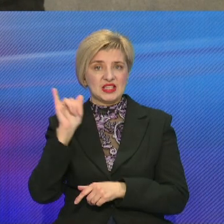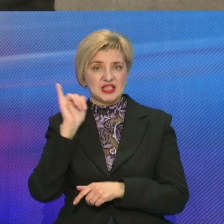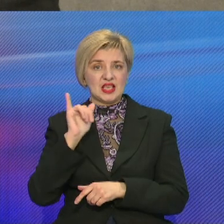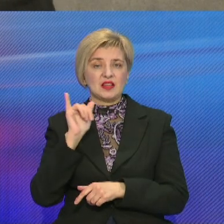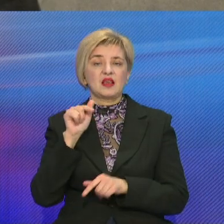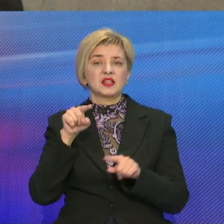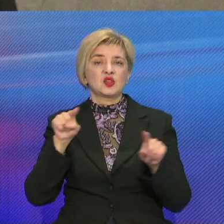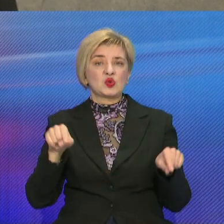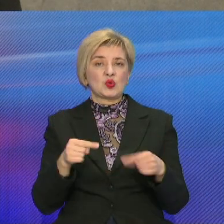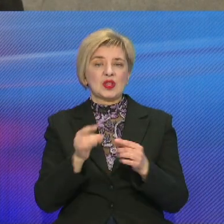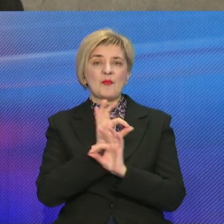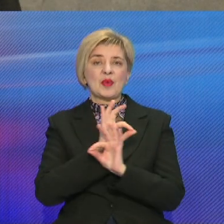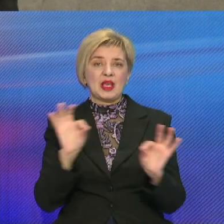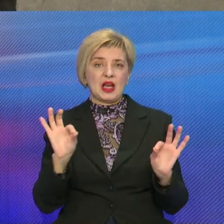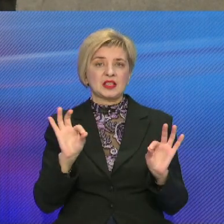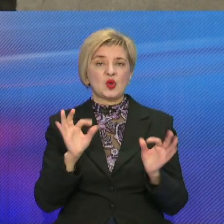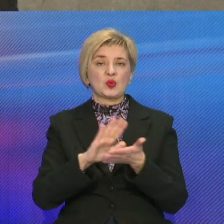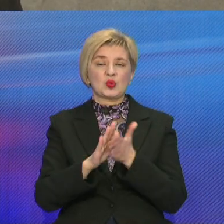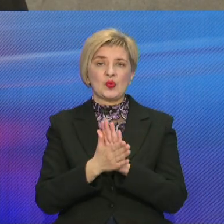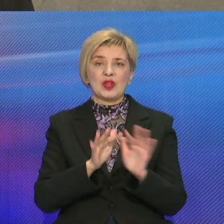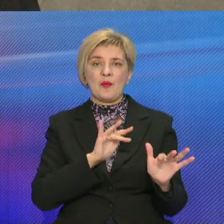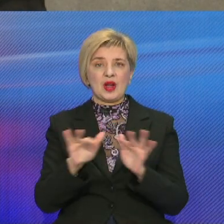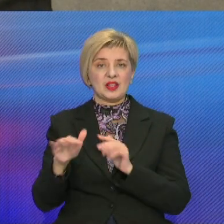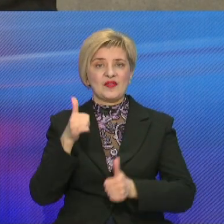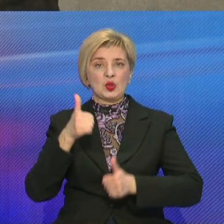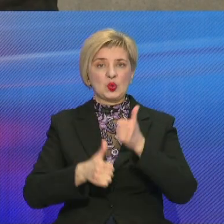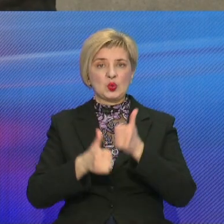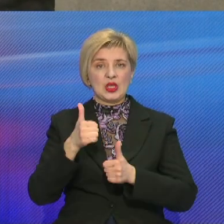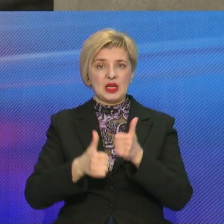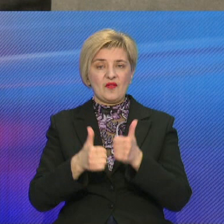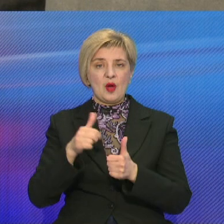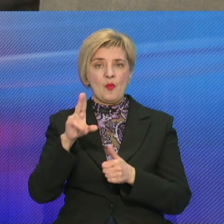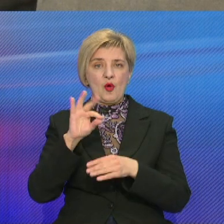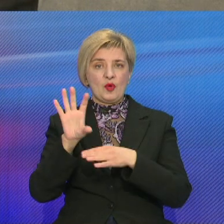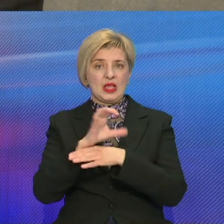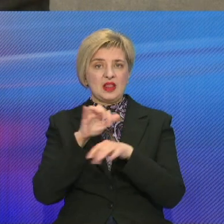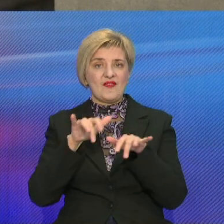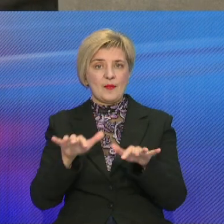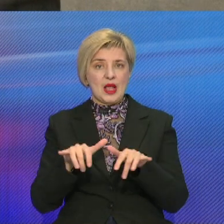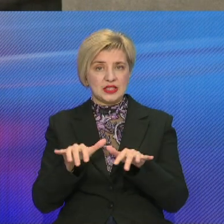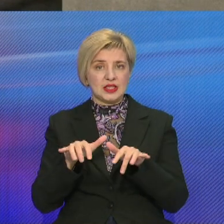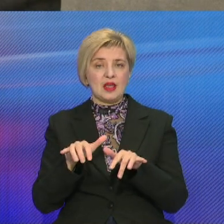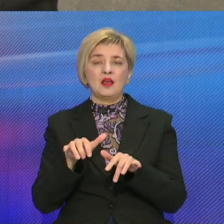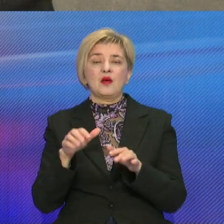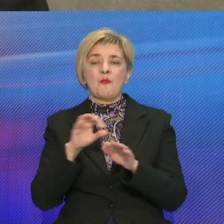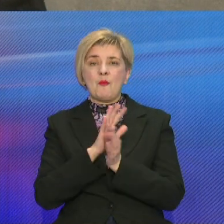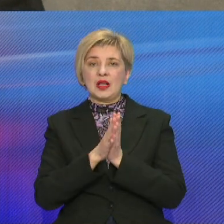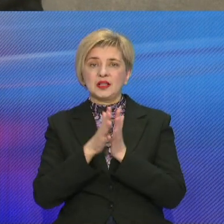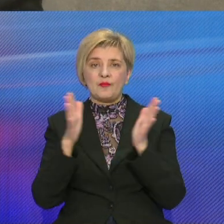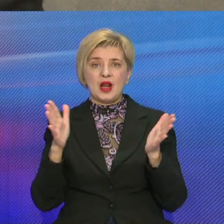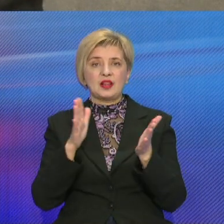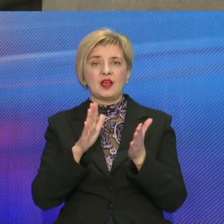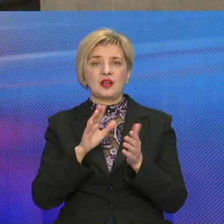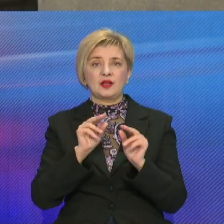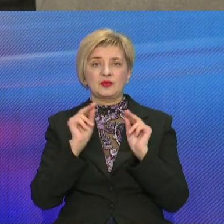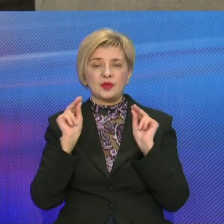Здесь созданы прекрасные условия для проведения турнира по информатике. Максимальная прозрачность, максимально обеспечены